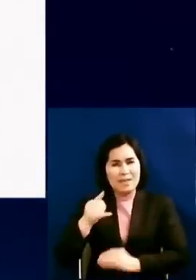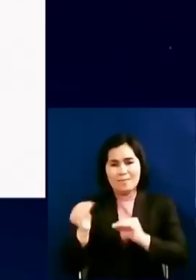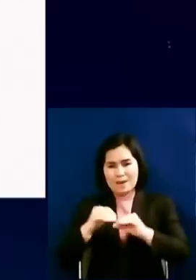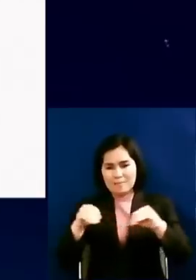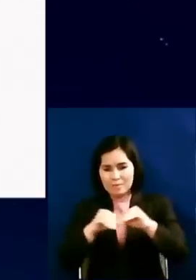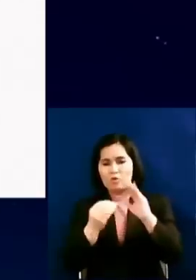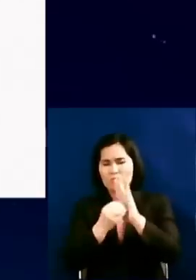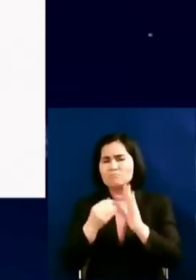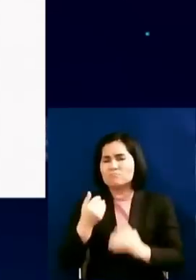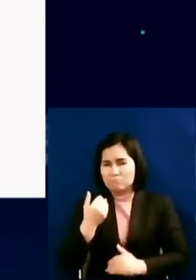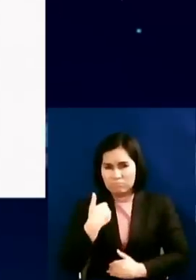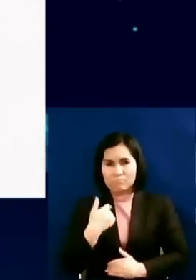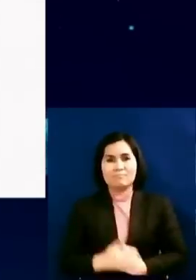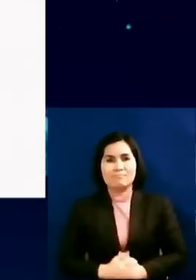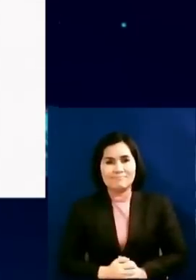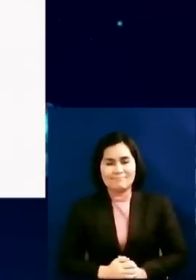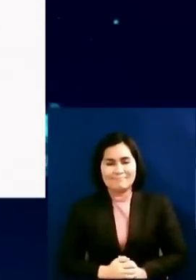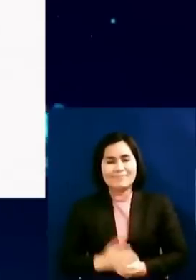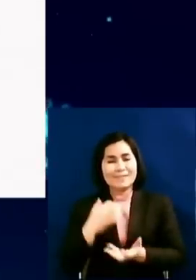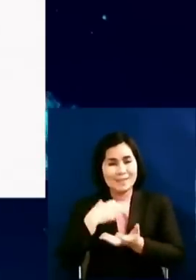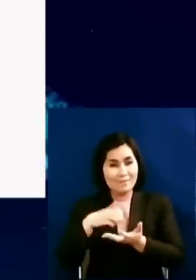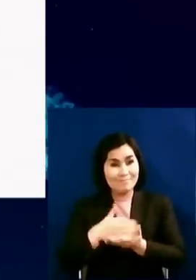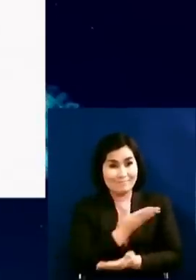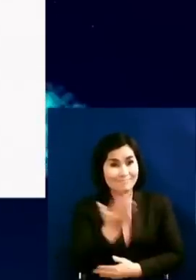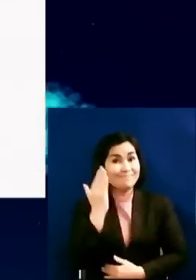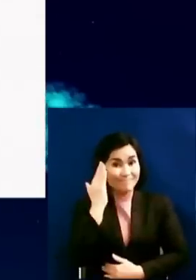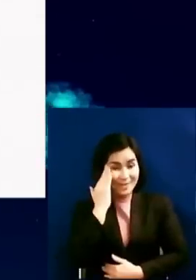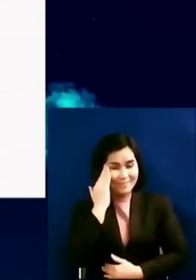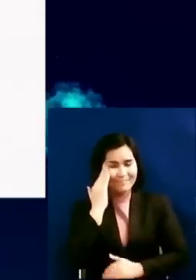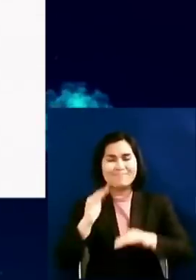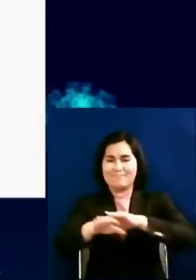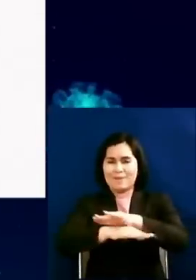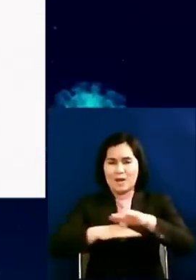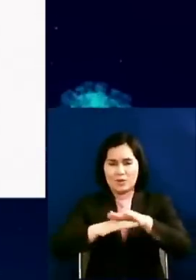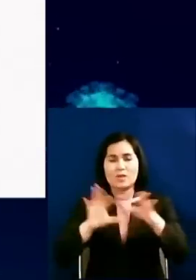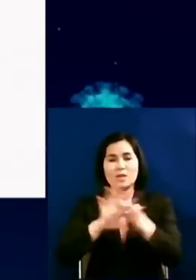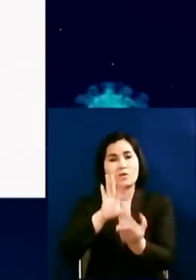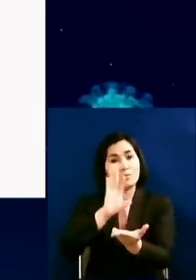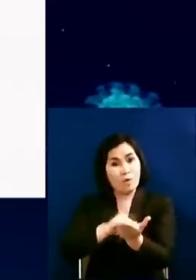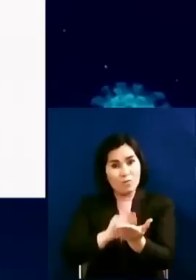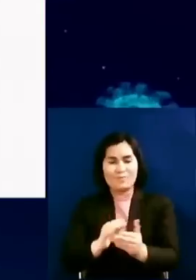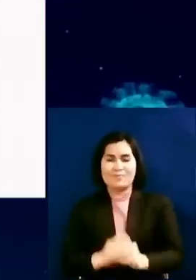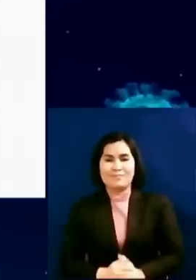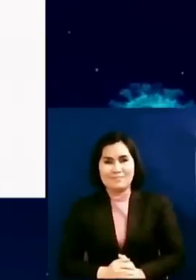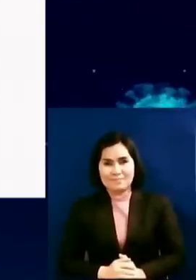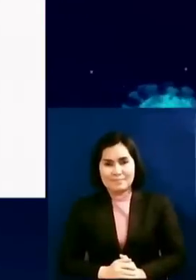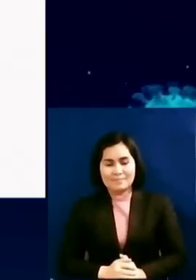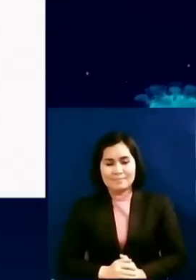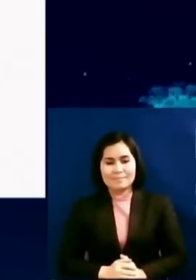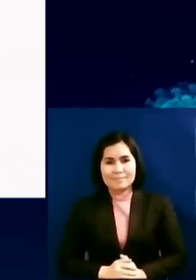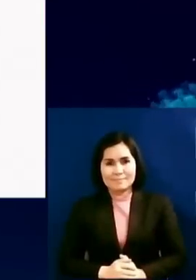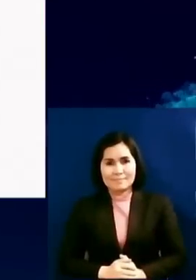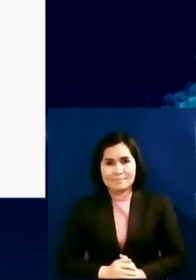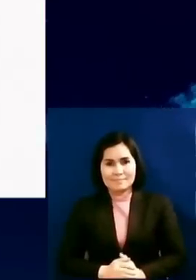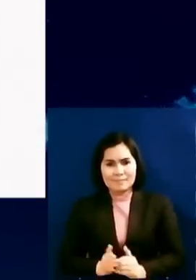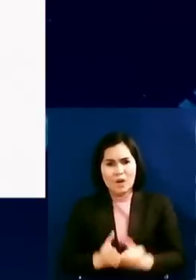งเทพมหานครด้วยนะครับก็คงขออนุญาตนำเรียนให้กับพี่น้องประชาชนได้ทราบเบื้องต้นนะครับส่วนรายละเอียดนะครับว่าแต่ละก